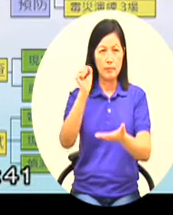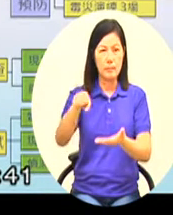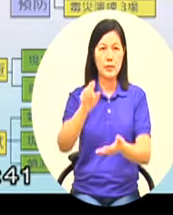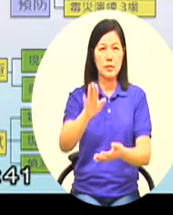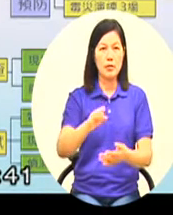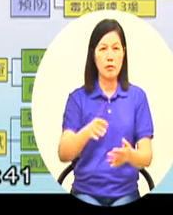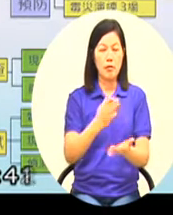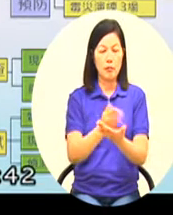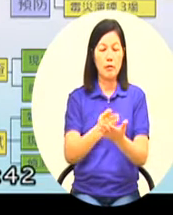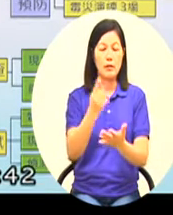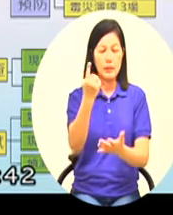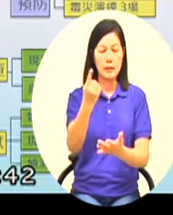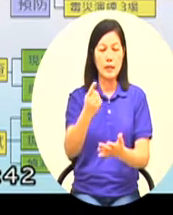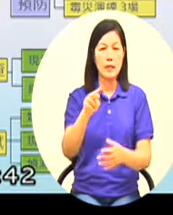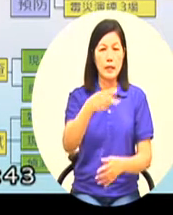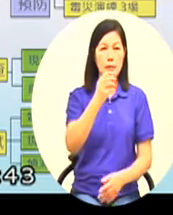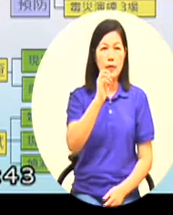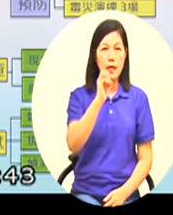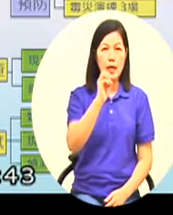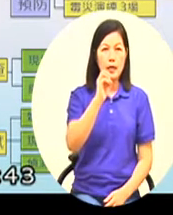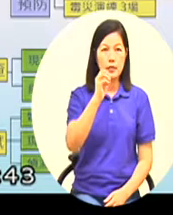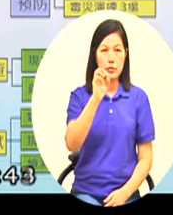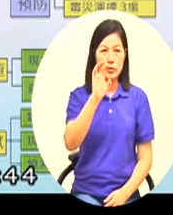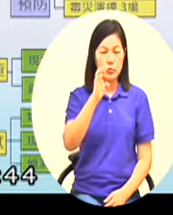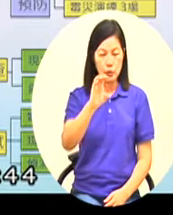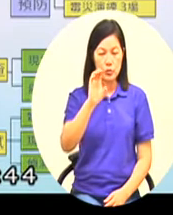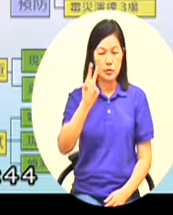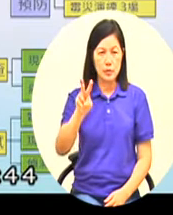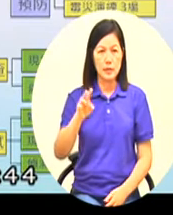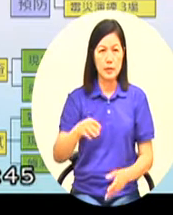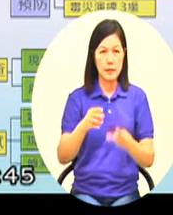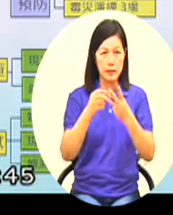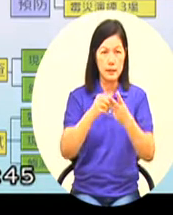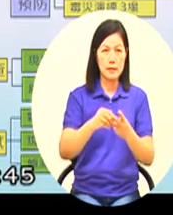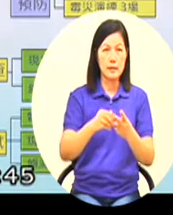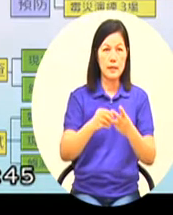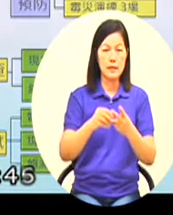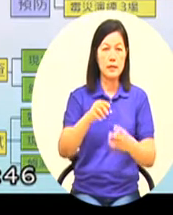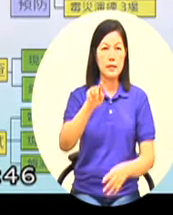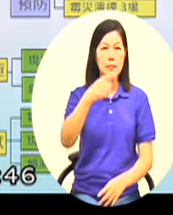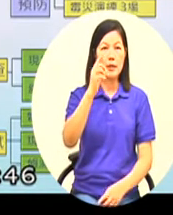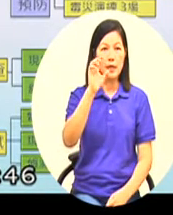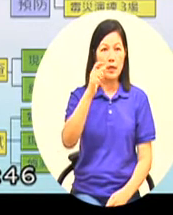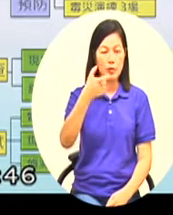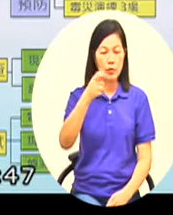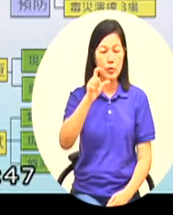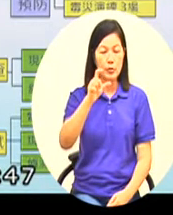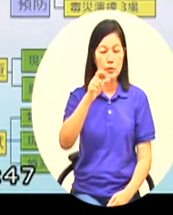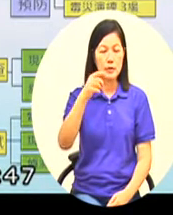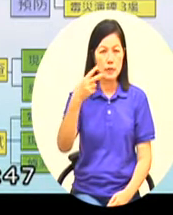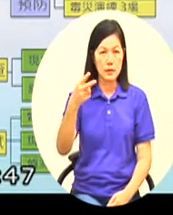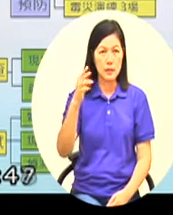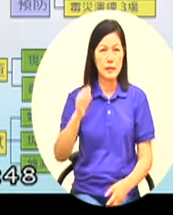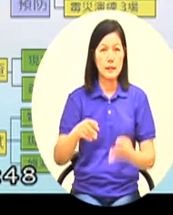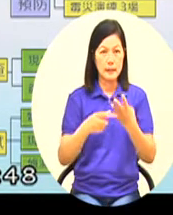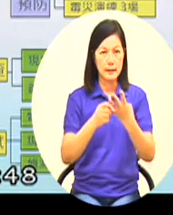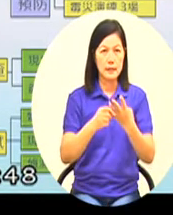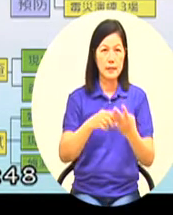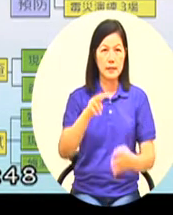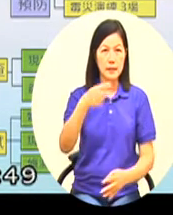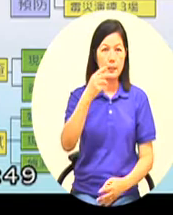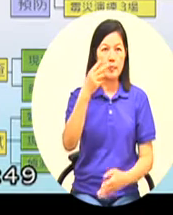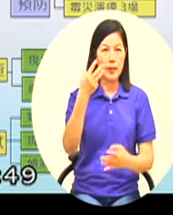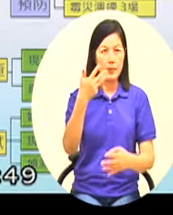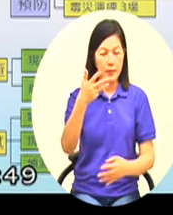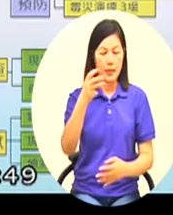类有292件，第二类有342件，第三类有165件，第四类有284件。那这个部分环保局